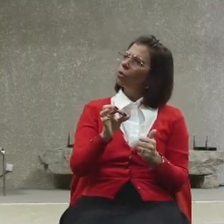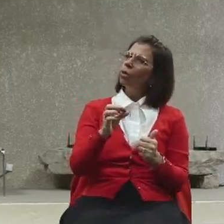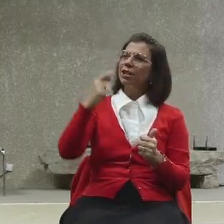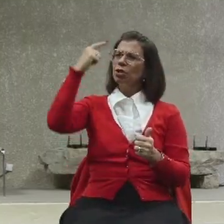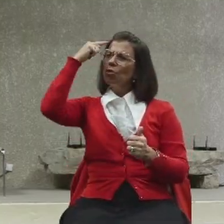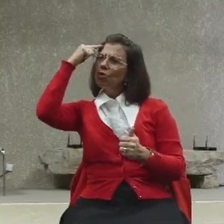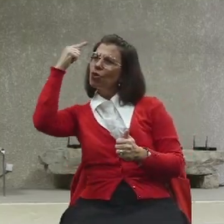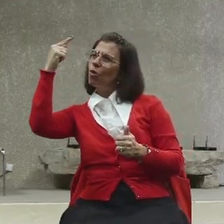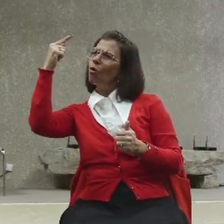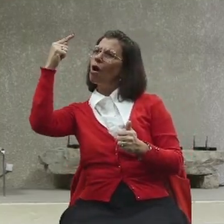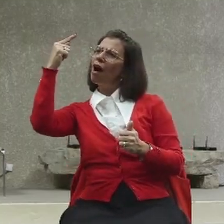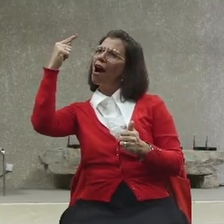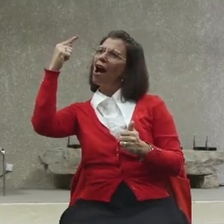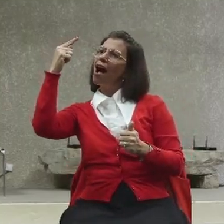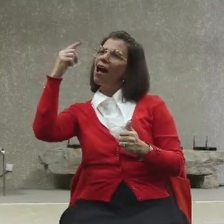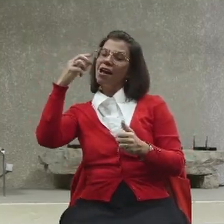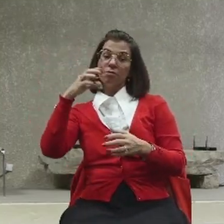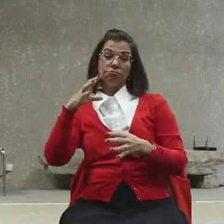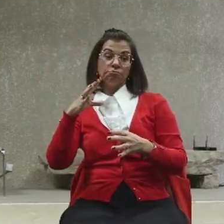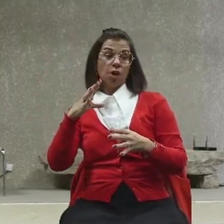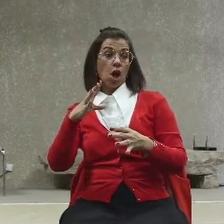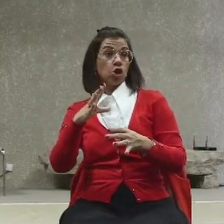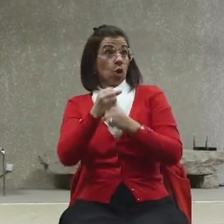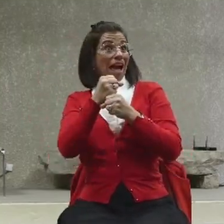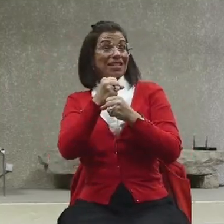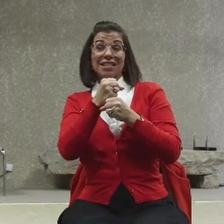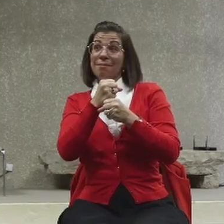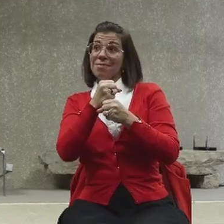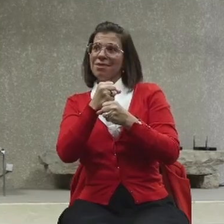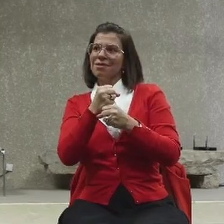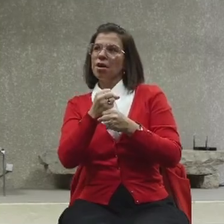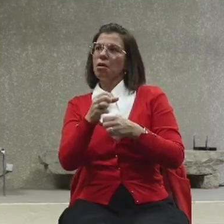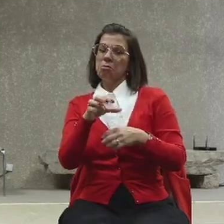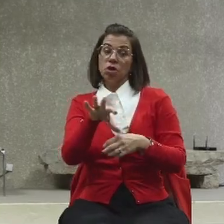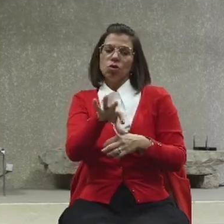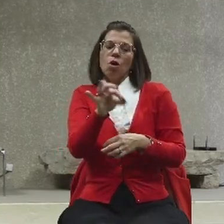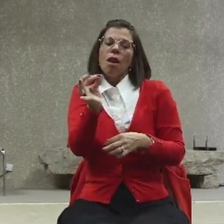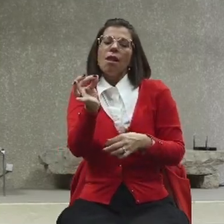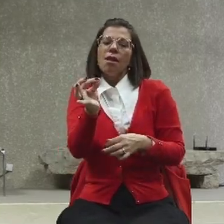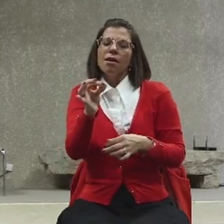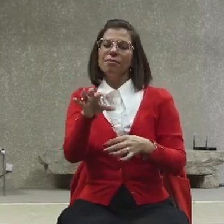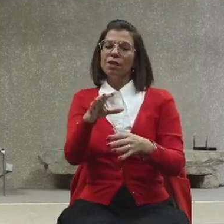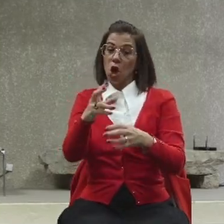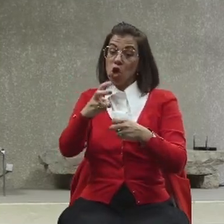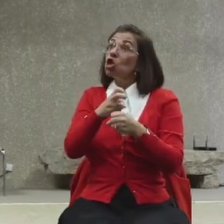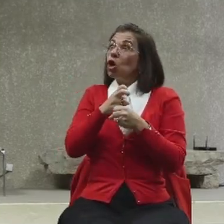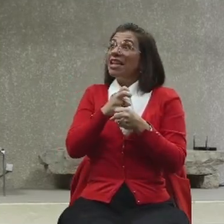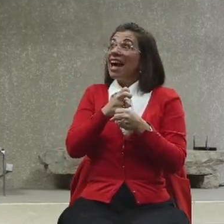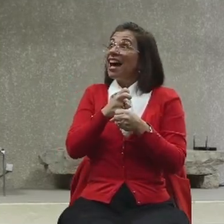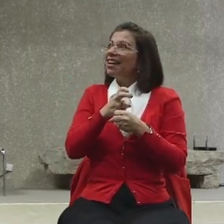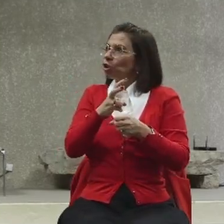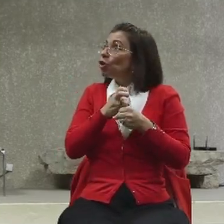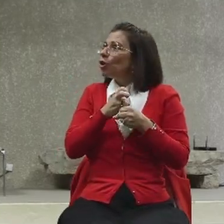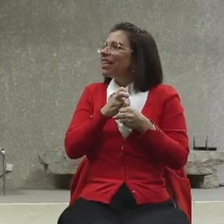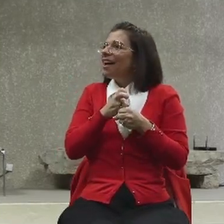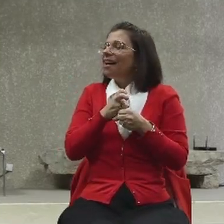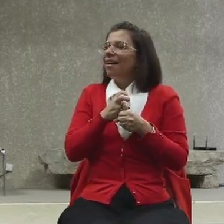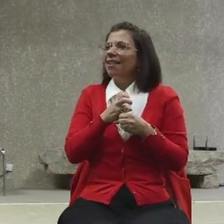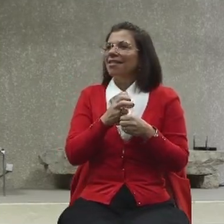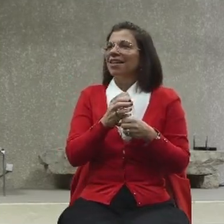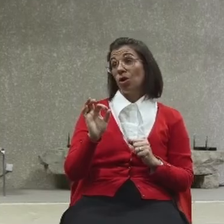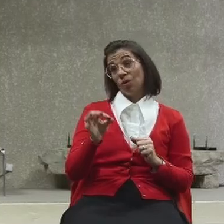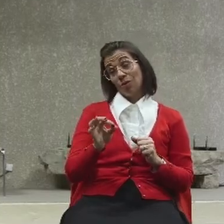non, c'est avant tout croire ce qu'il a fait et nous marchons dans la sanctification. Ça découle